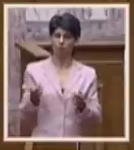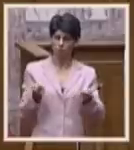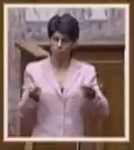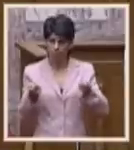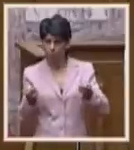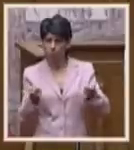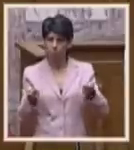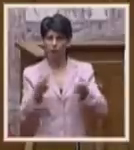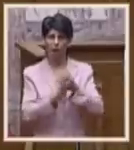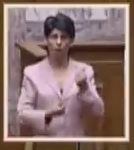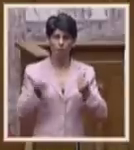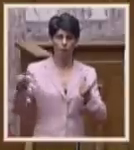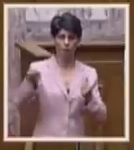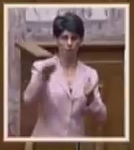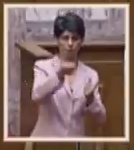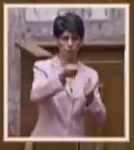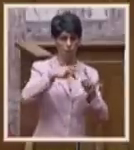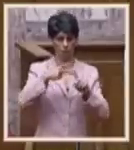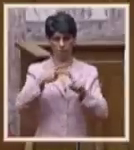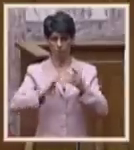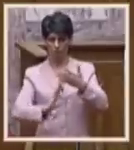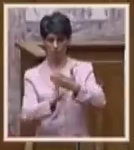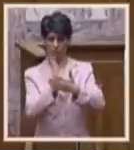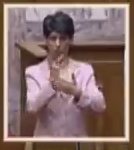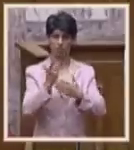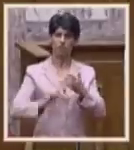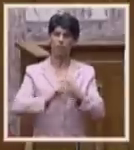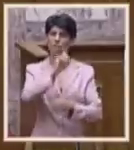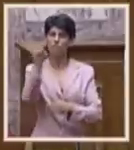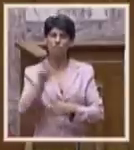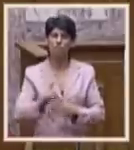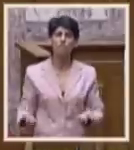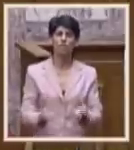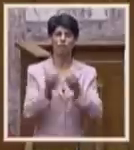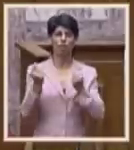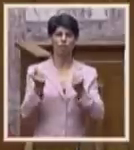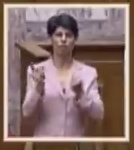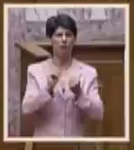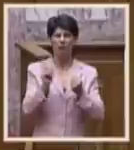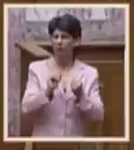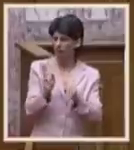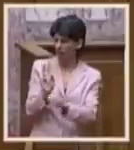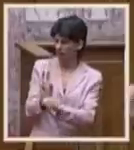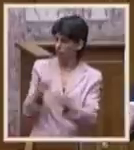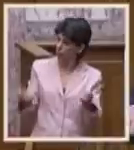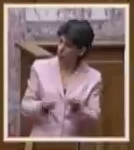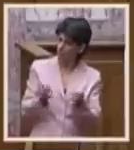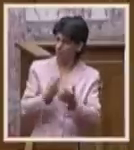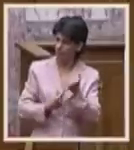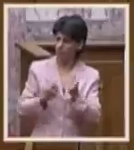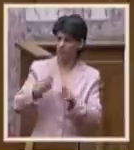χρέος. Και δεύτερον, μια ανάπτυξη βιώσιμη, όχι παρασιτική, που παράγει βάρη και ελλείμματα για τον ελληνικό